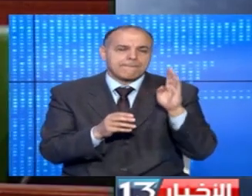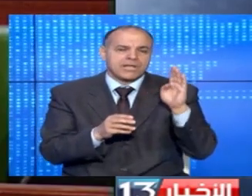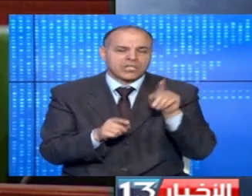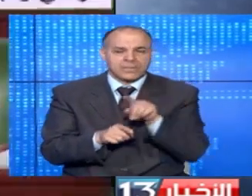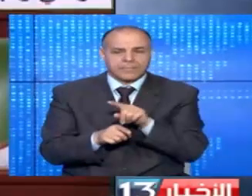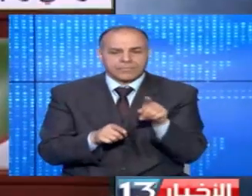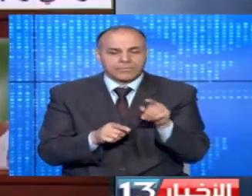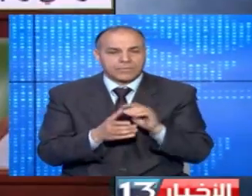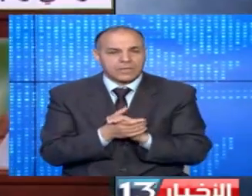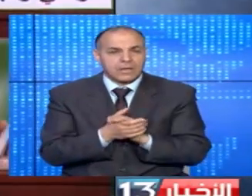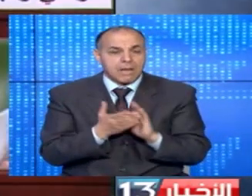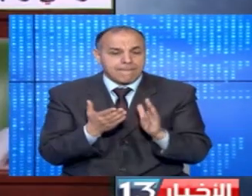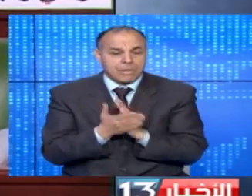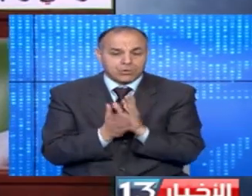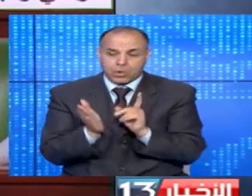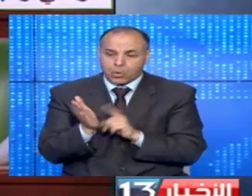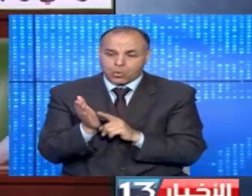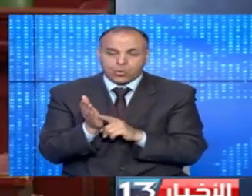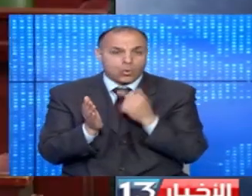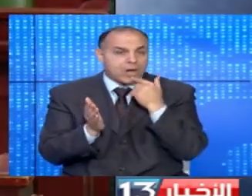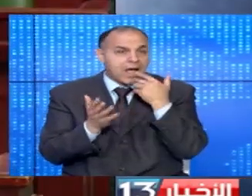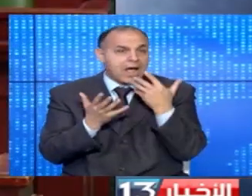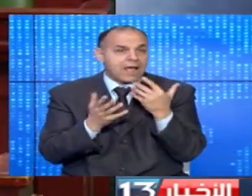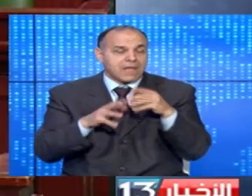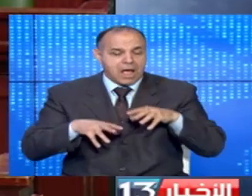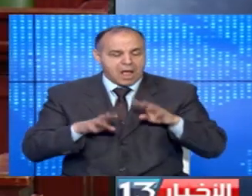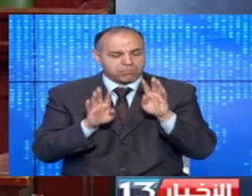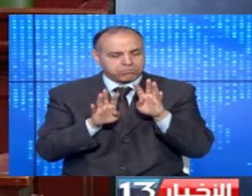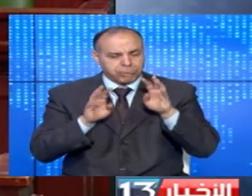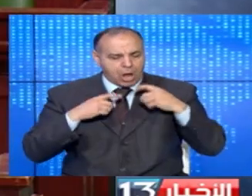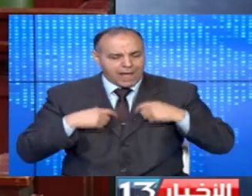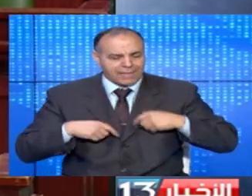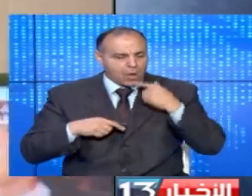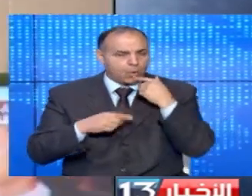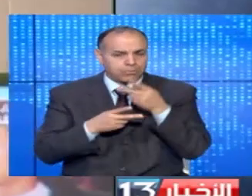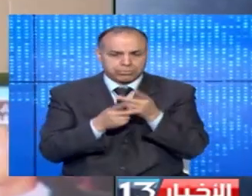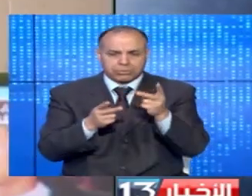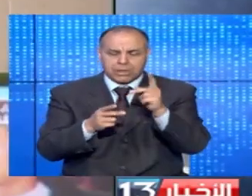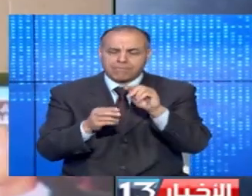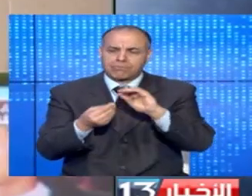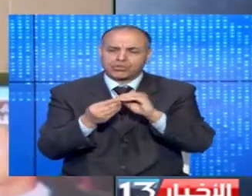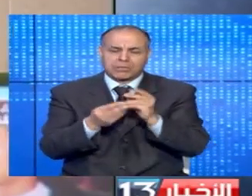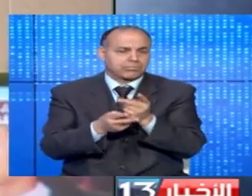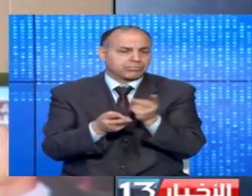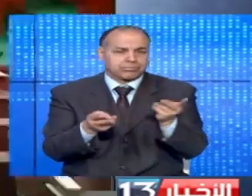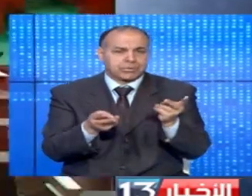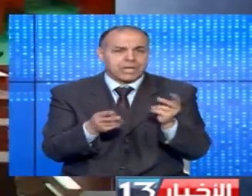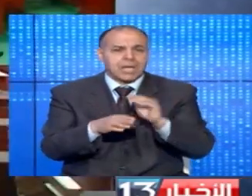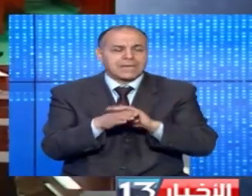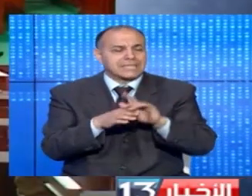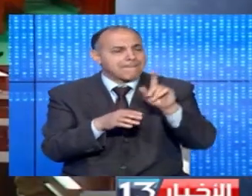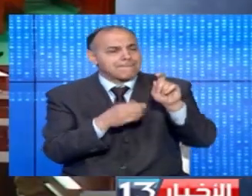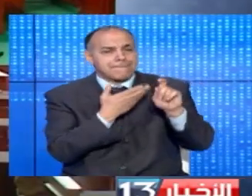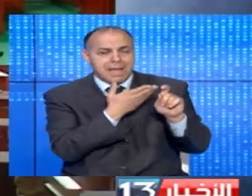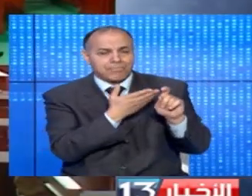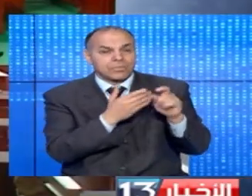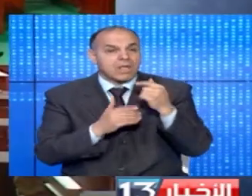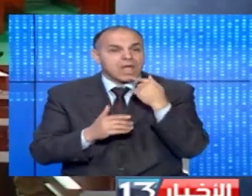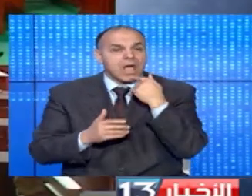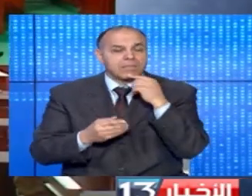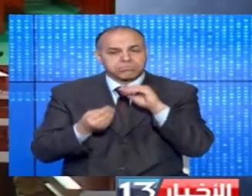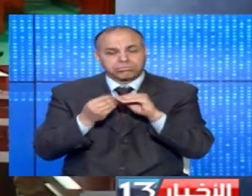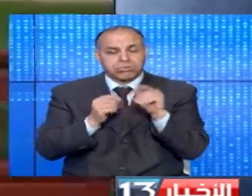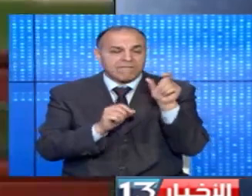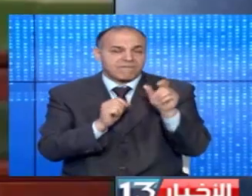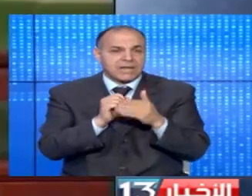نشرع قانون ان تفاعل معه النواب وشكل فرصه ل طرح بعض المشاكل الخاصه بالموارد المائيه التي تواجه